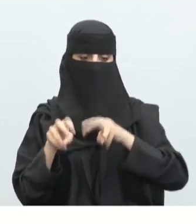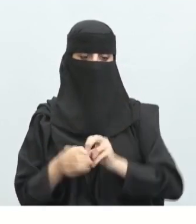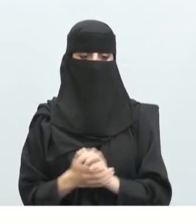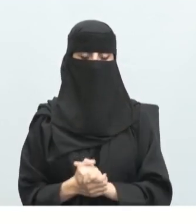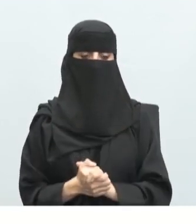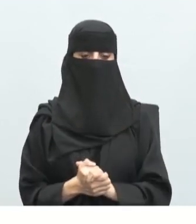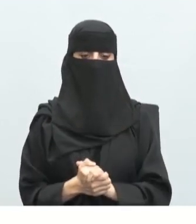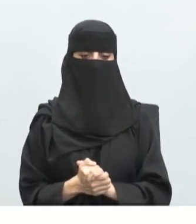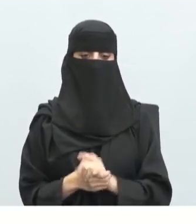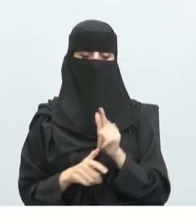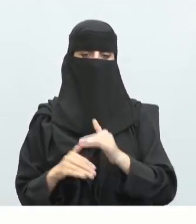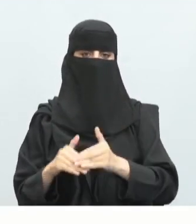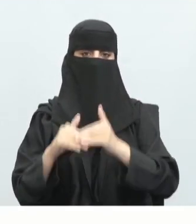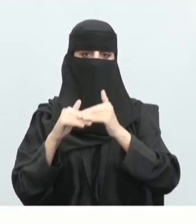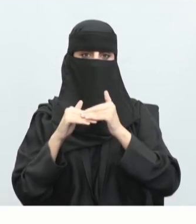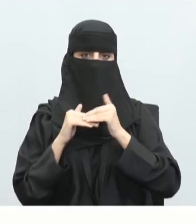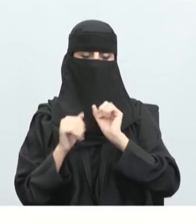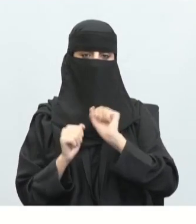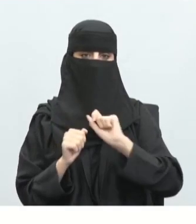ومكنته من